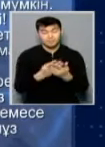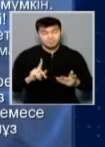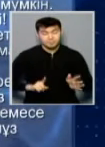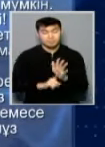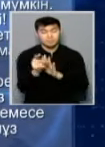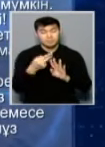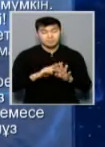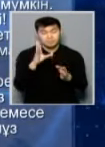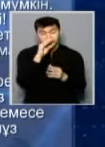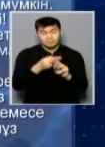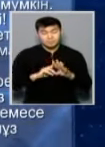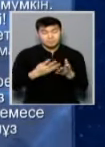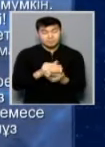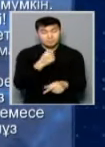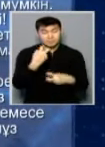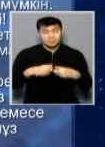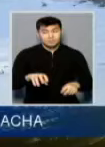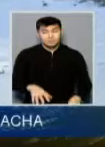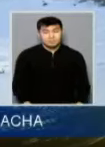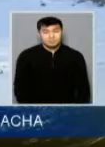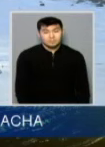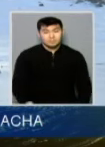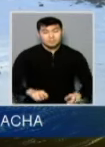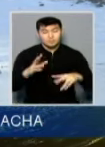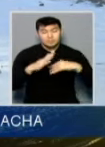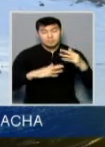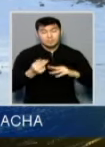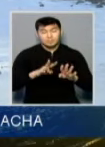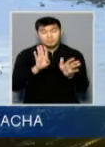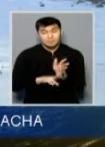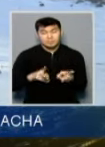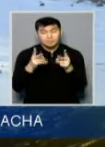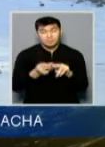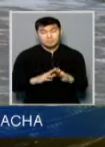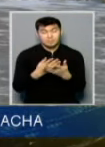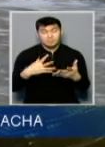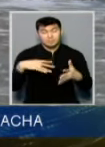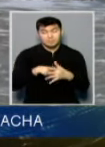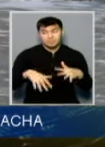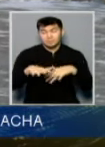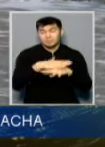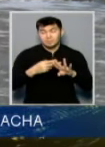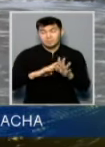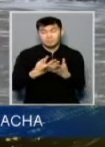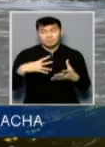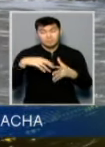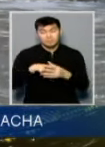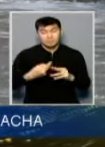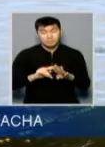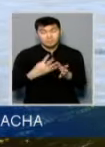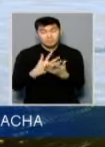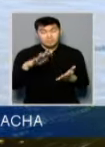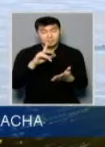встать, так как лед может вновь треснуть. Специалисты называют безопасной для рыбаков и населения толщину льда в